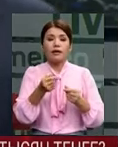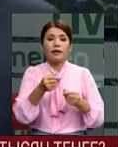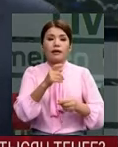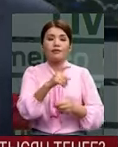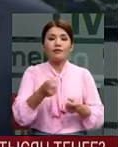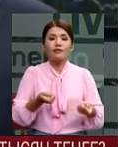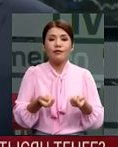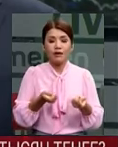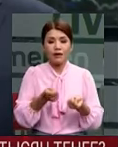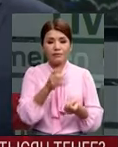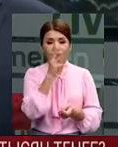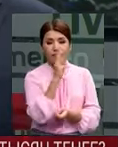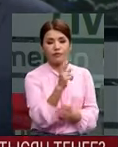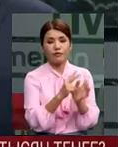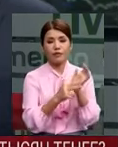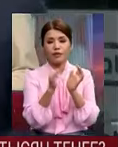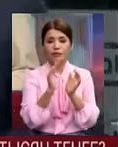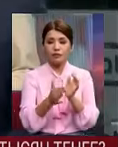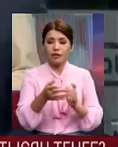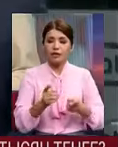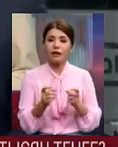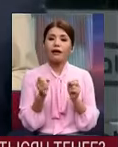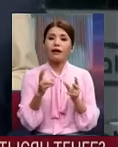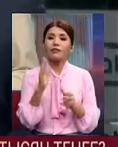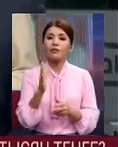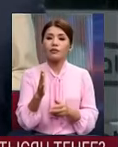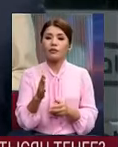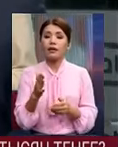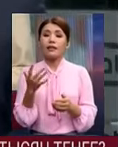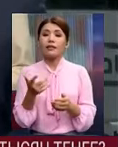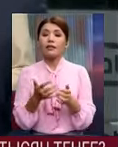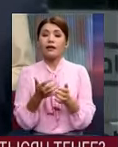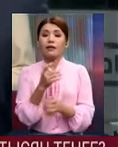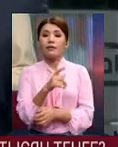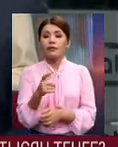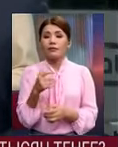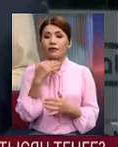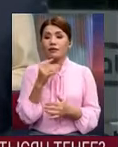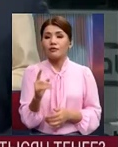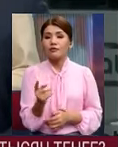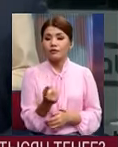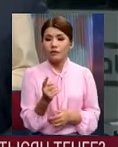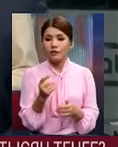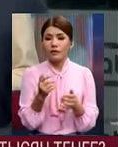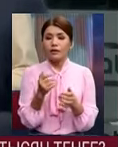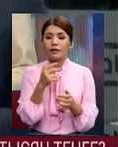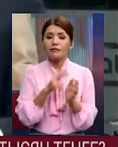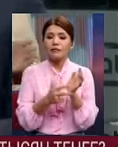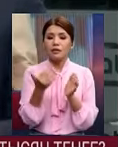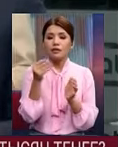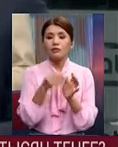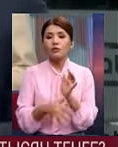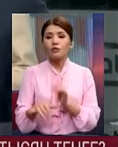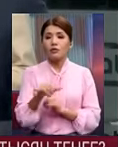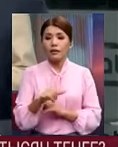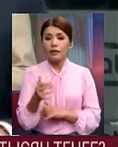практике? Как к этому отнесутся сами госслужащие? И на что хватает рядовым казахстанцам 85 тысяч. Саяна, приветствую.